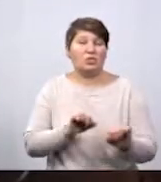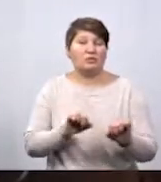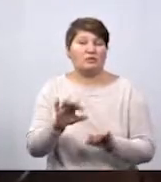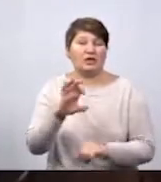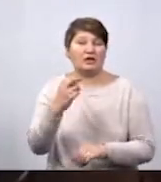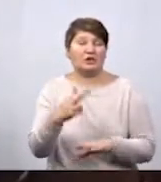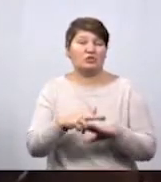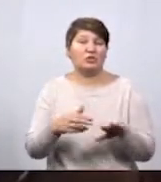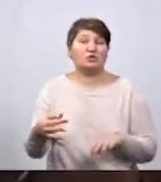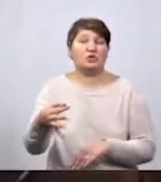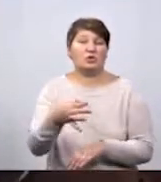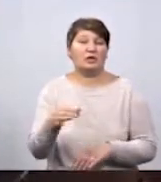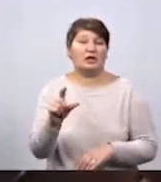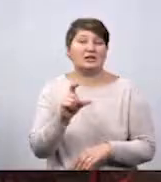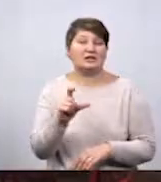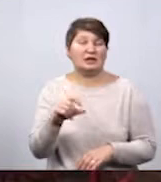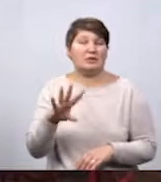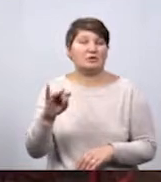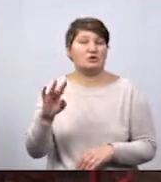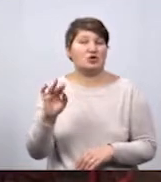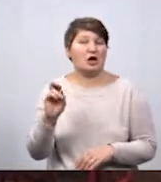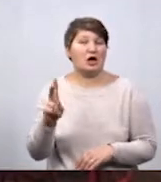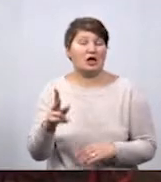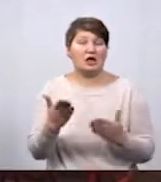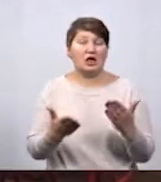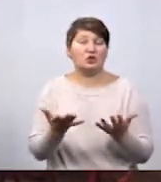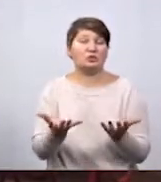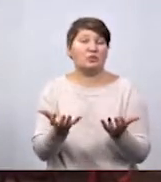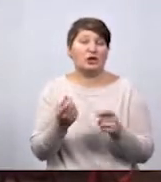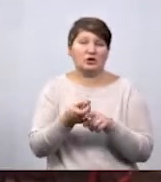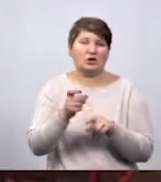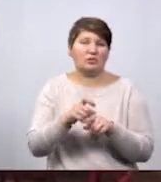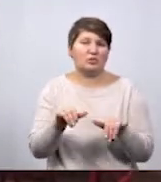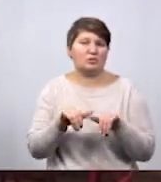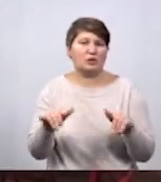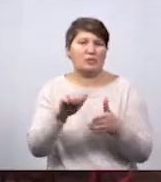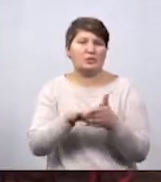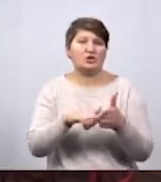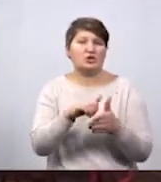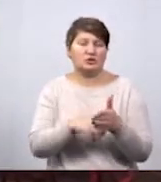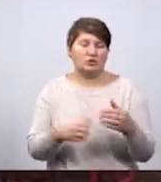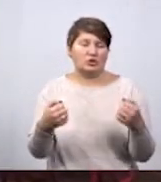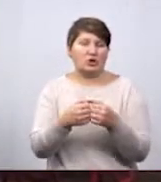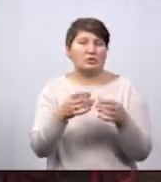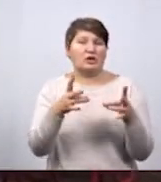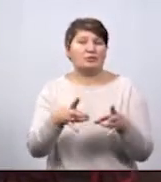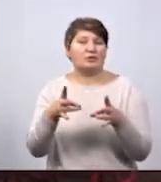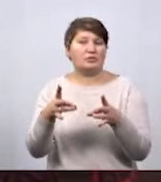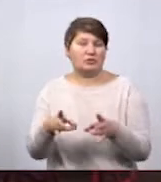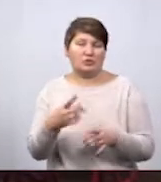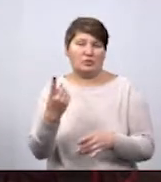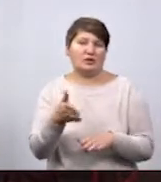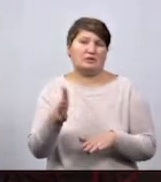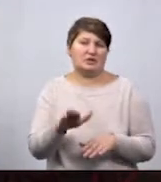Нацполіції в області Христина Максимчак. Якщо брати найбільш поширеніші причини дорожньо-транспортних пригод, то перше місце,